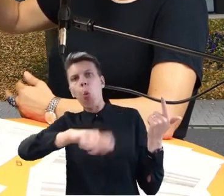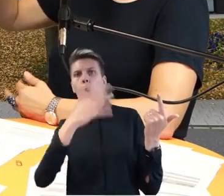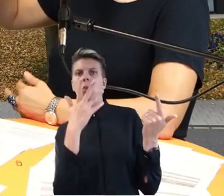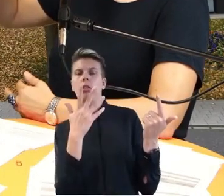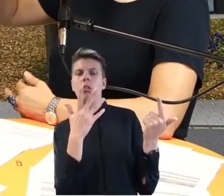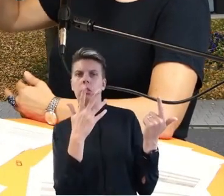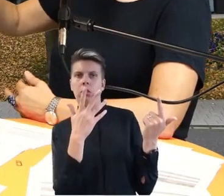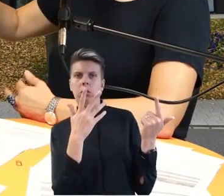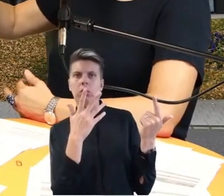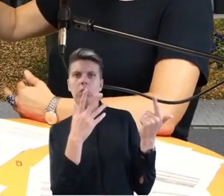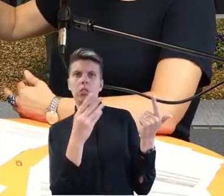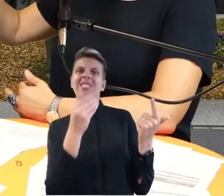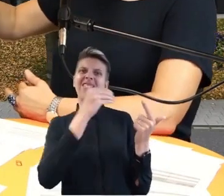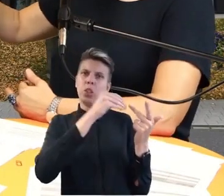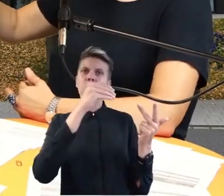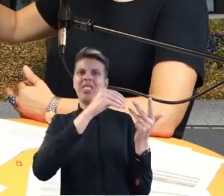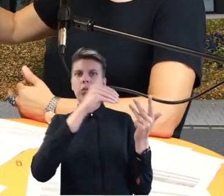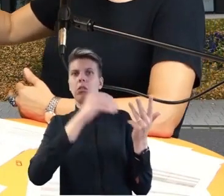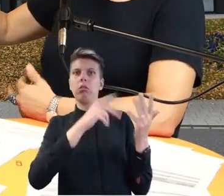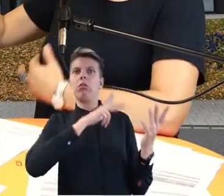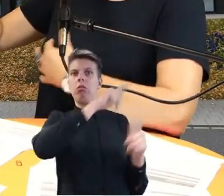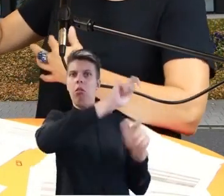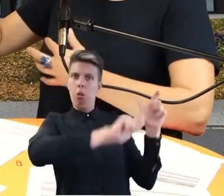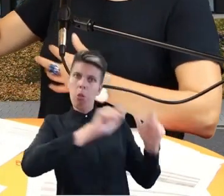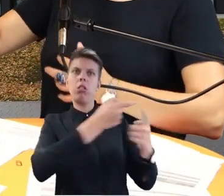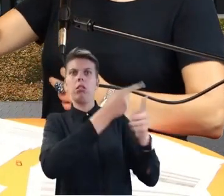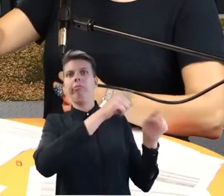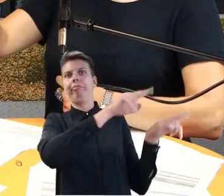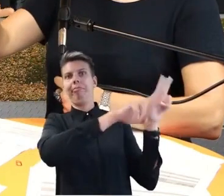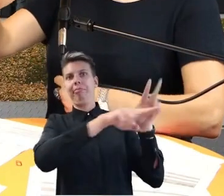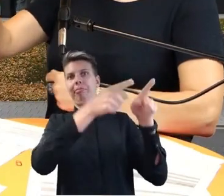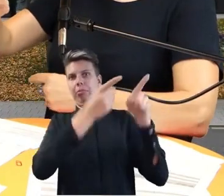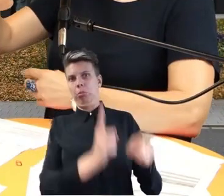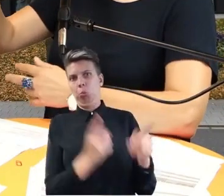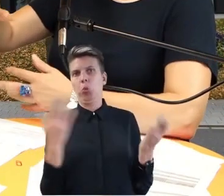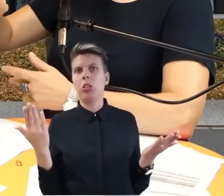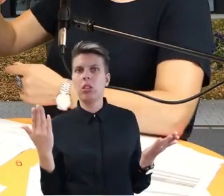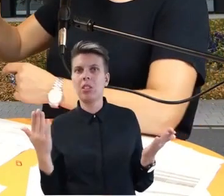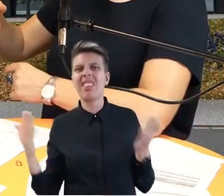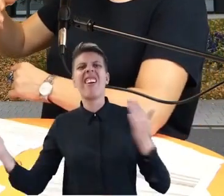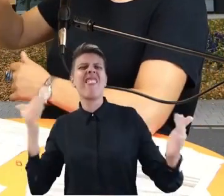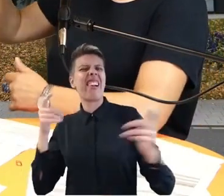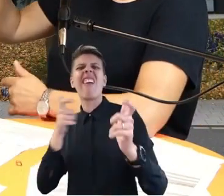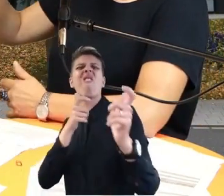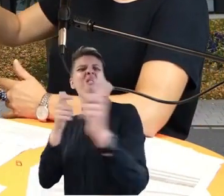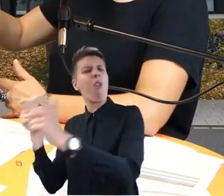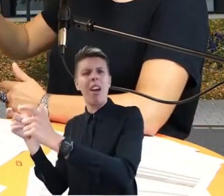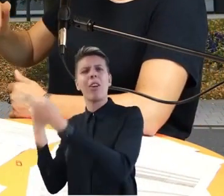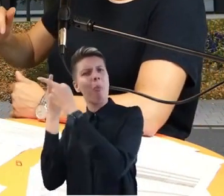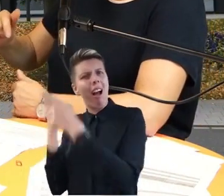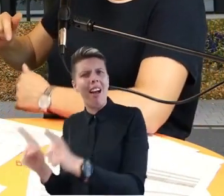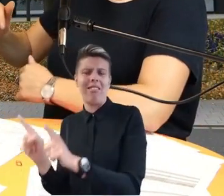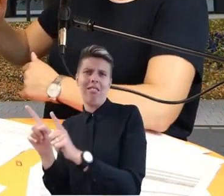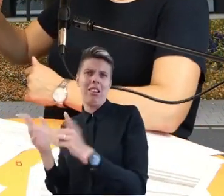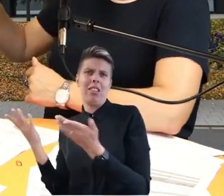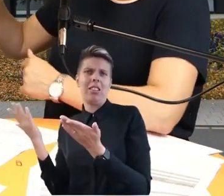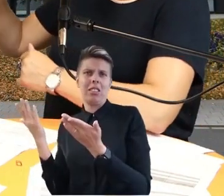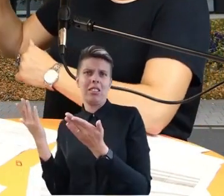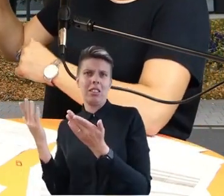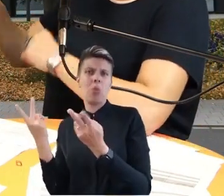art des arbeitens haben als jetzt der feuerwehrmann oder eben auch der leiter der